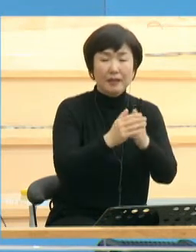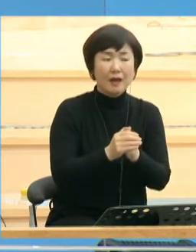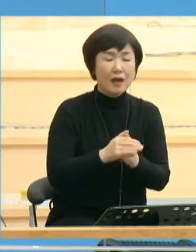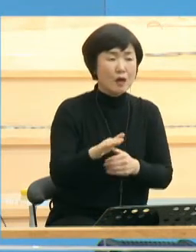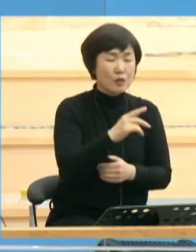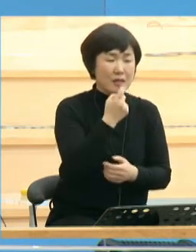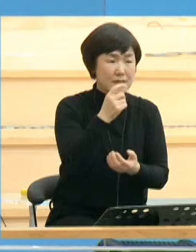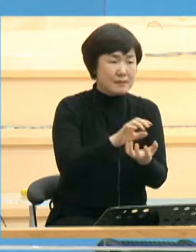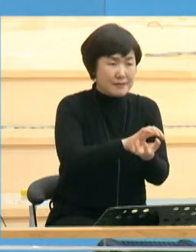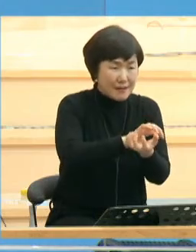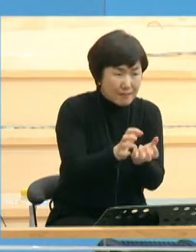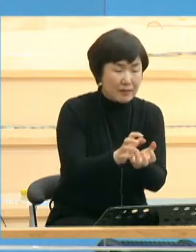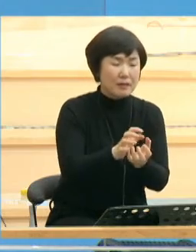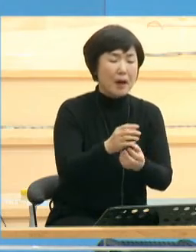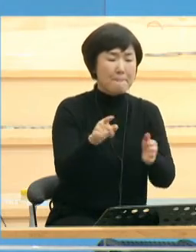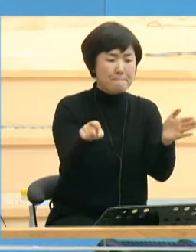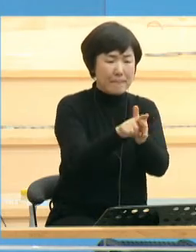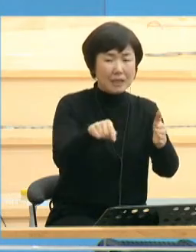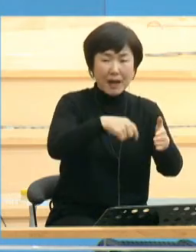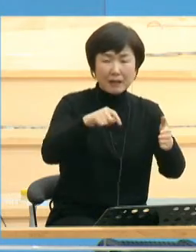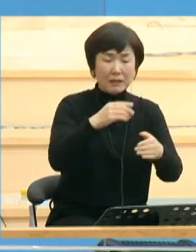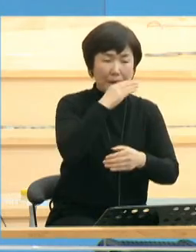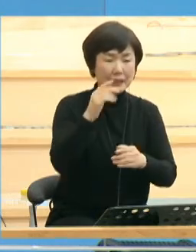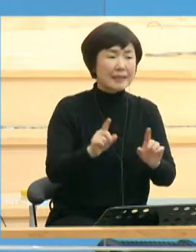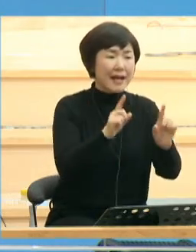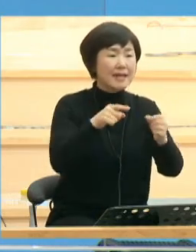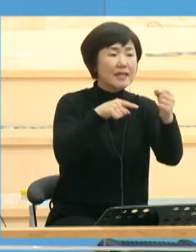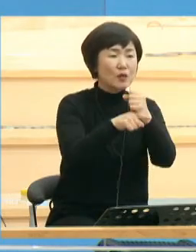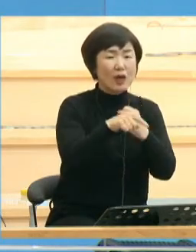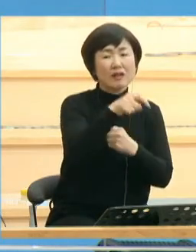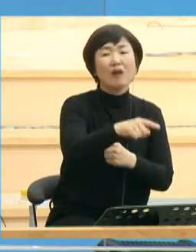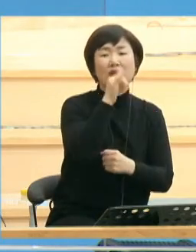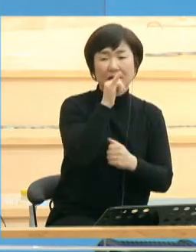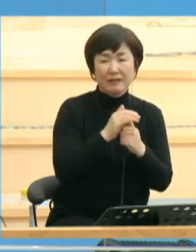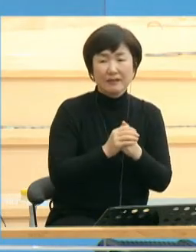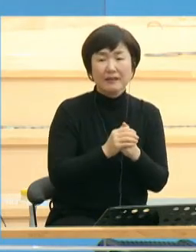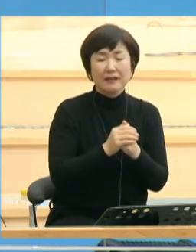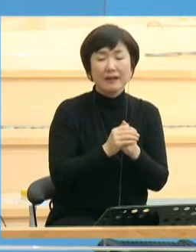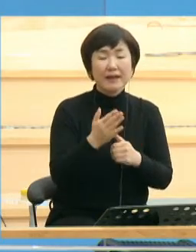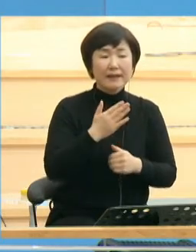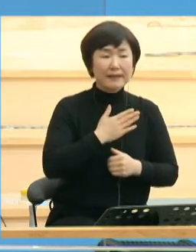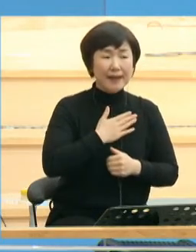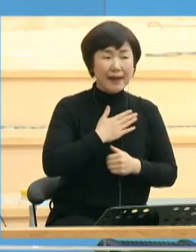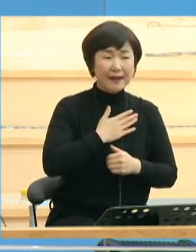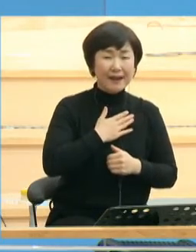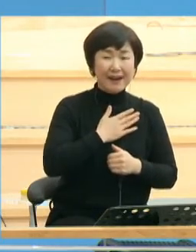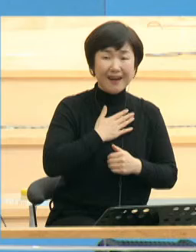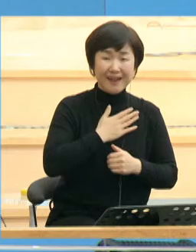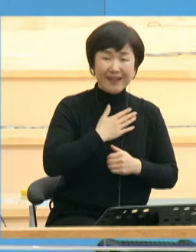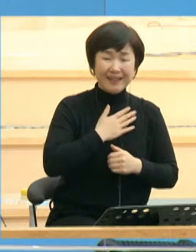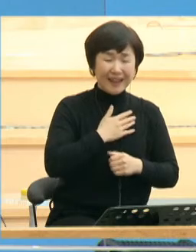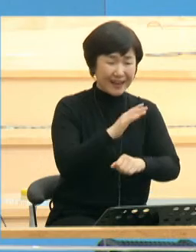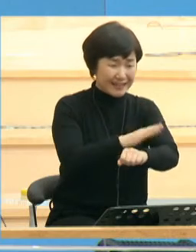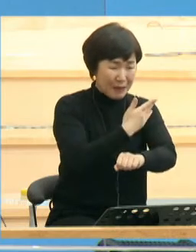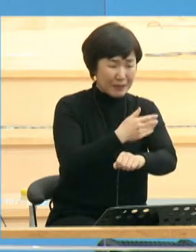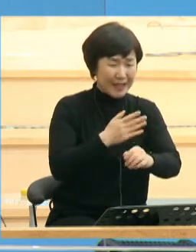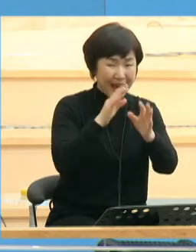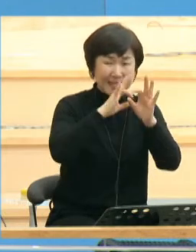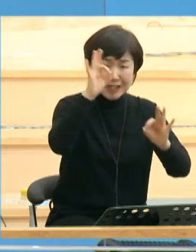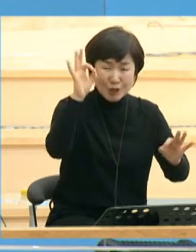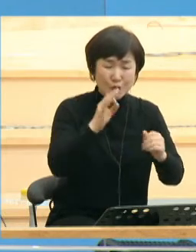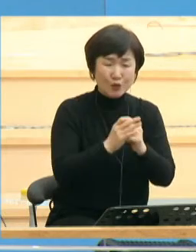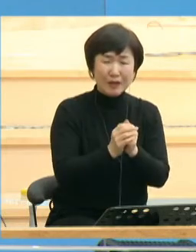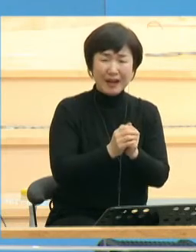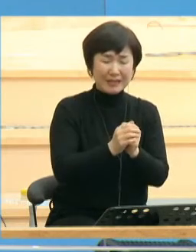악물 러서 라도 믿음 안에서 바로 살아야 될 이유가 바로 여기 있는 거에요 내가 막 퍼 싸질러 놓은 거 그 똥구